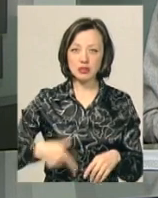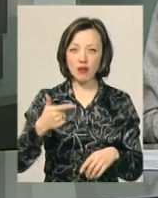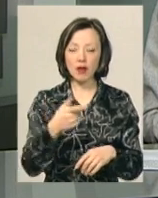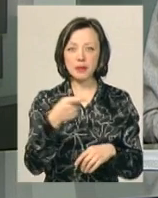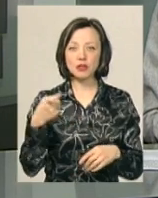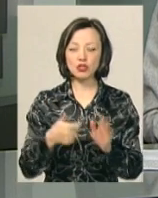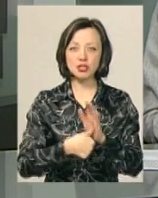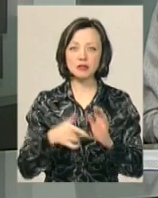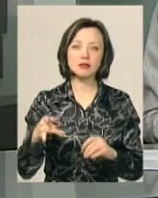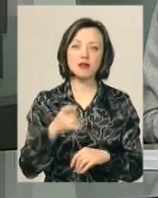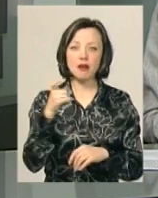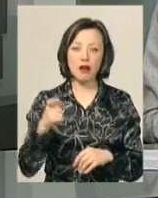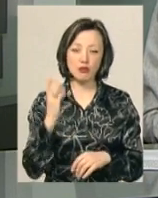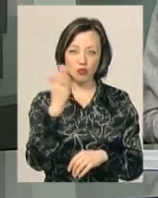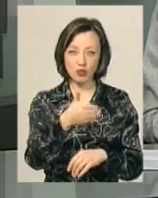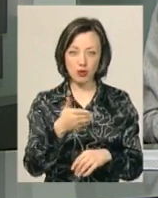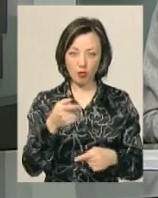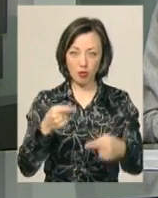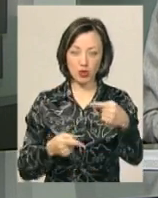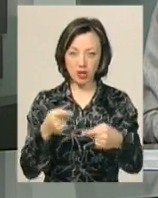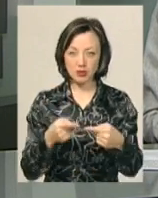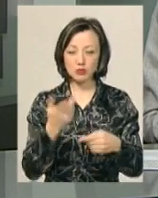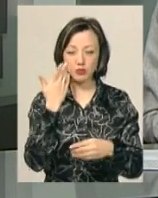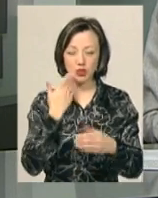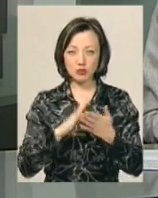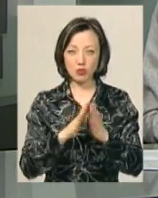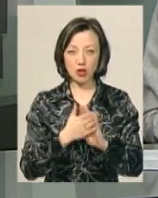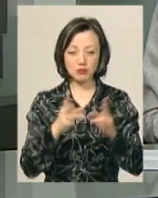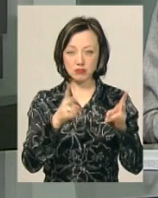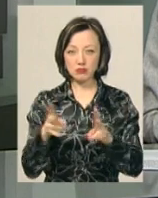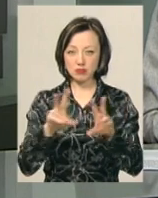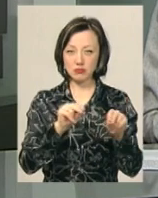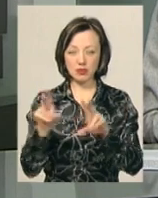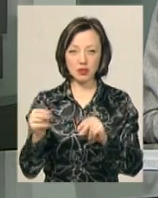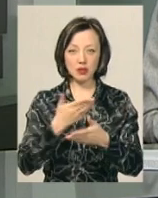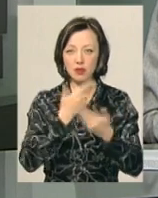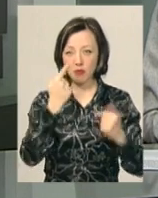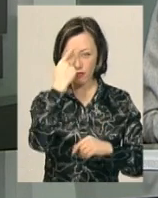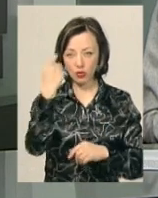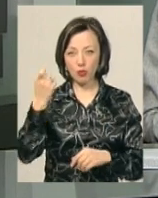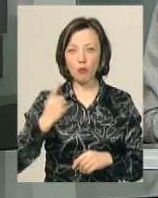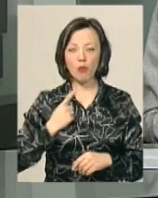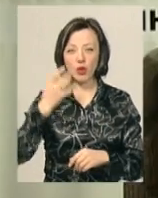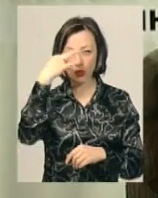і 6 разів вистрілив у бік опонентів. Під час інциденту ніхто не постраждав, повідомили в поліції охорони.